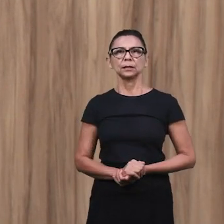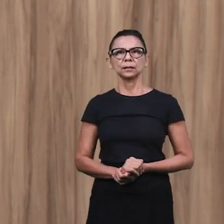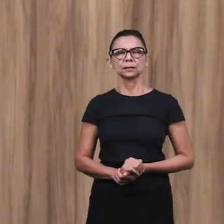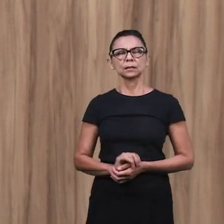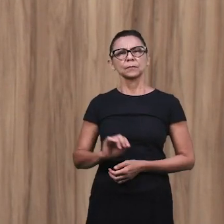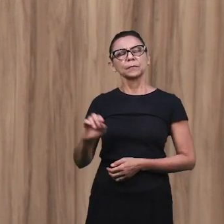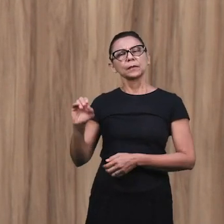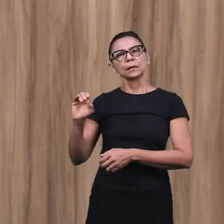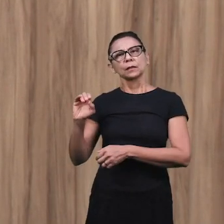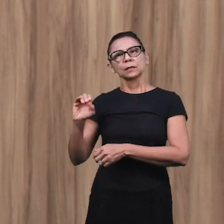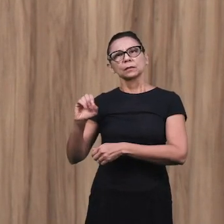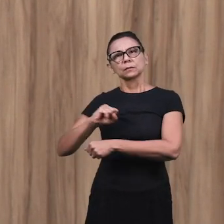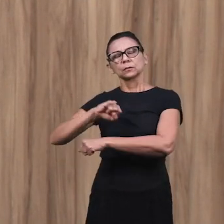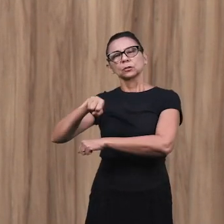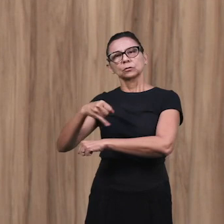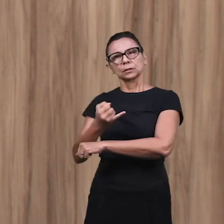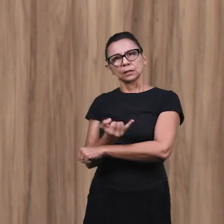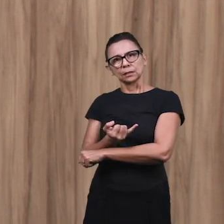Jérusalem et du temple.